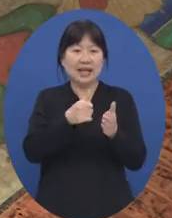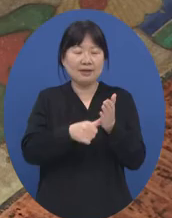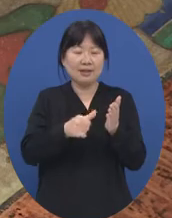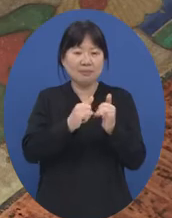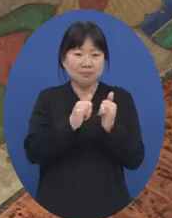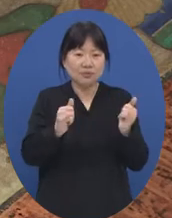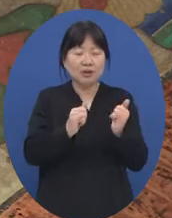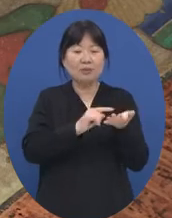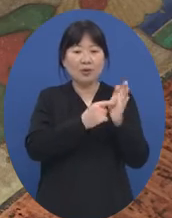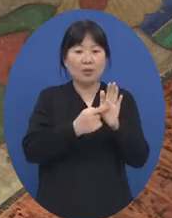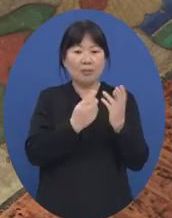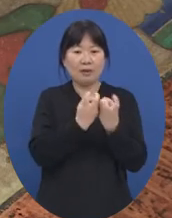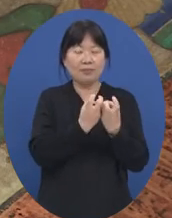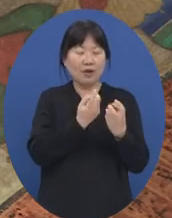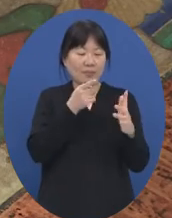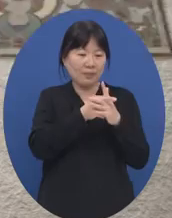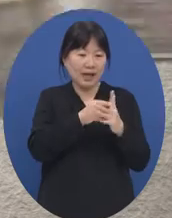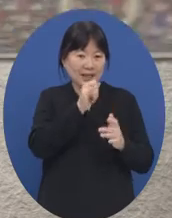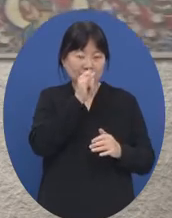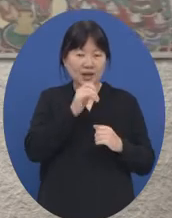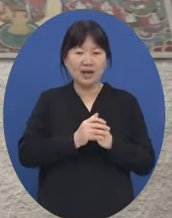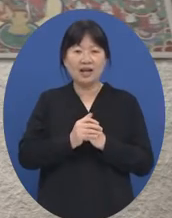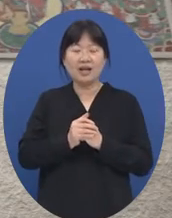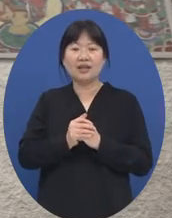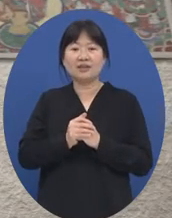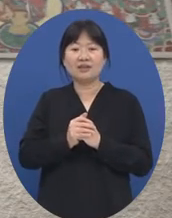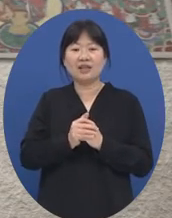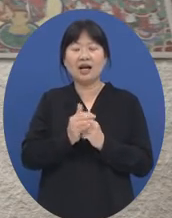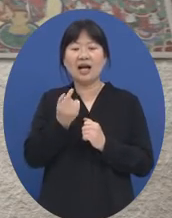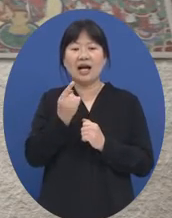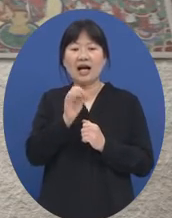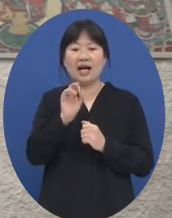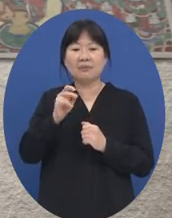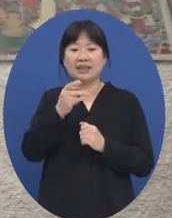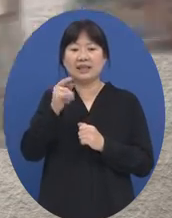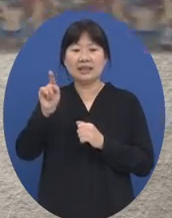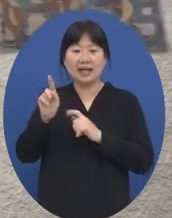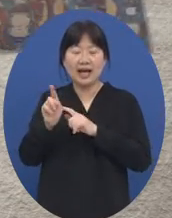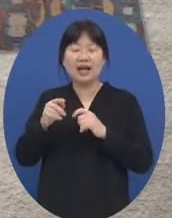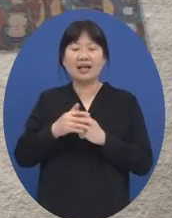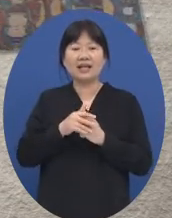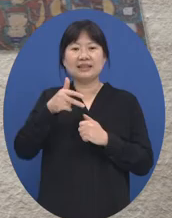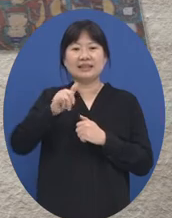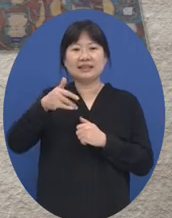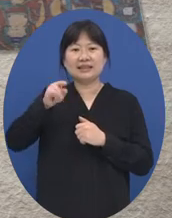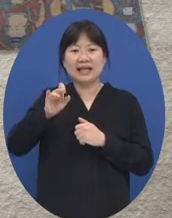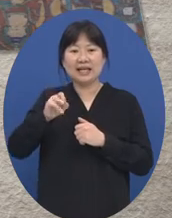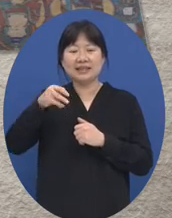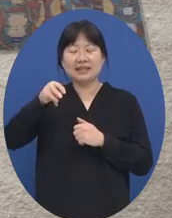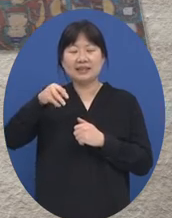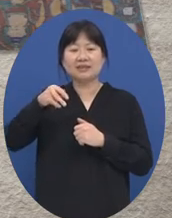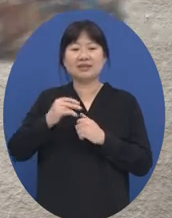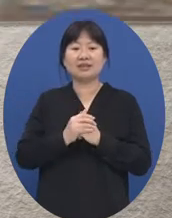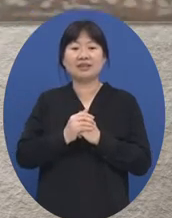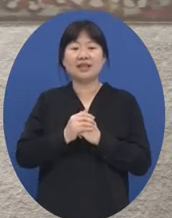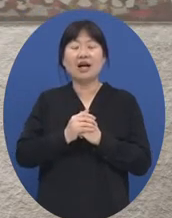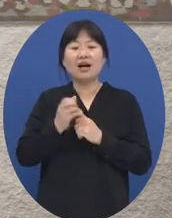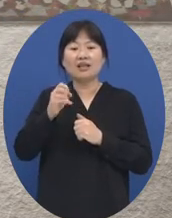경기지역의 인물편 당신의 엿볼 수 있습니다 이밖에 안성청룡사의 아미타여래도 와 지장시왕도